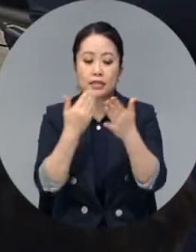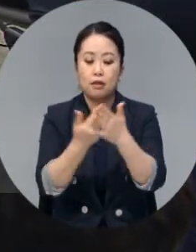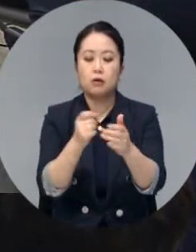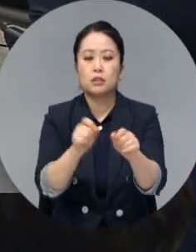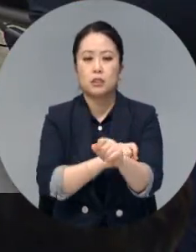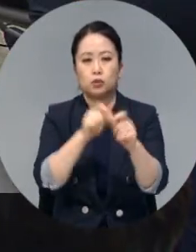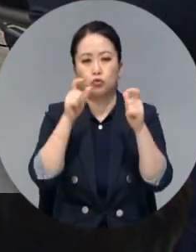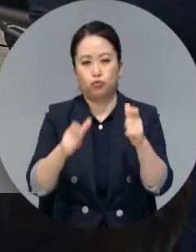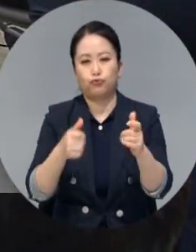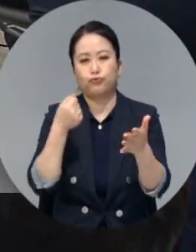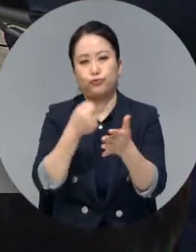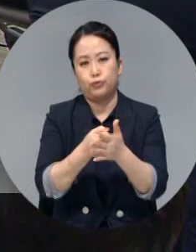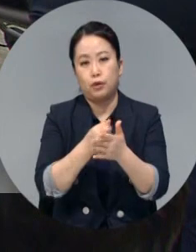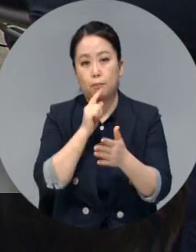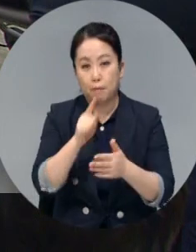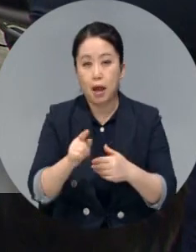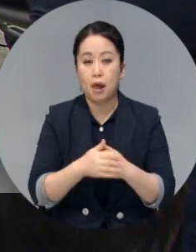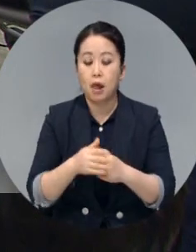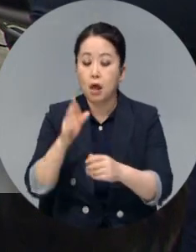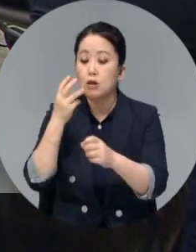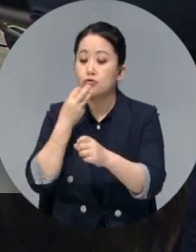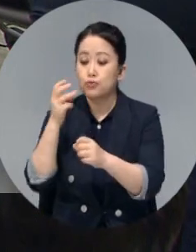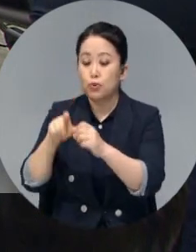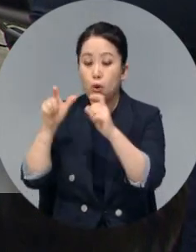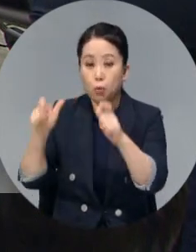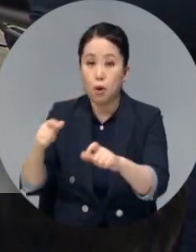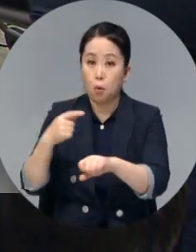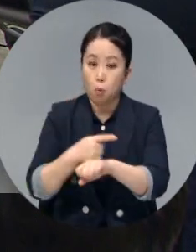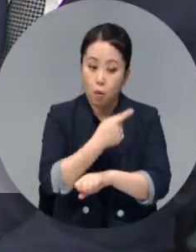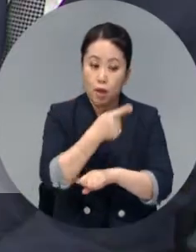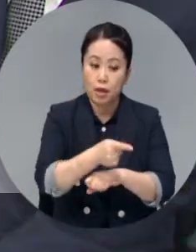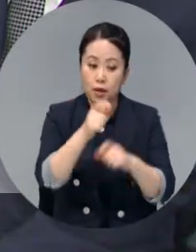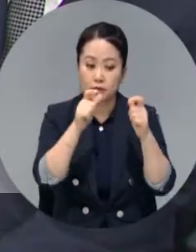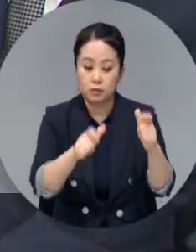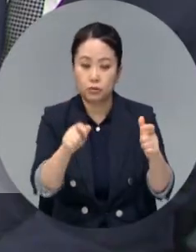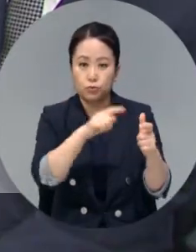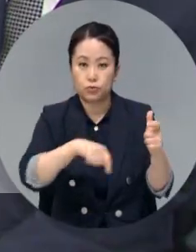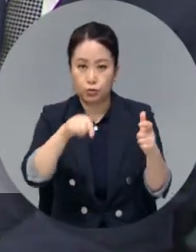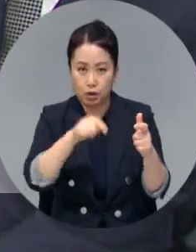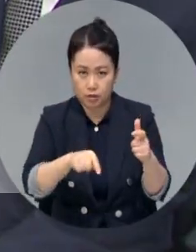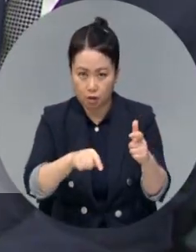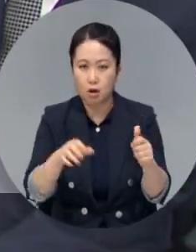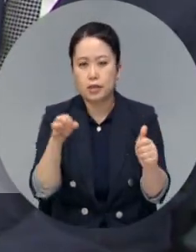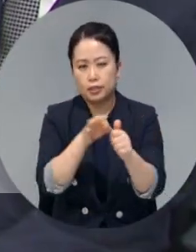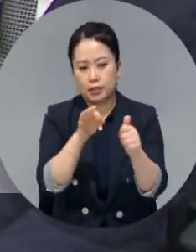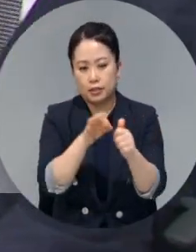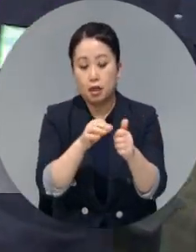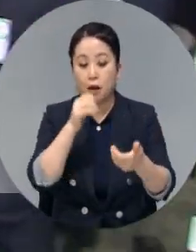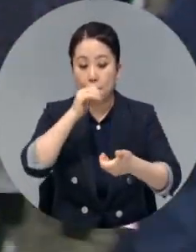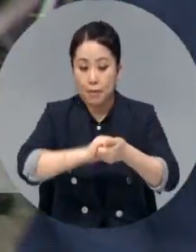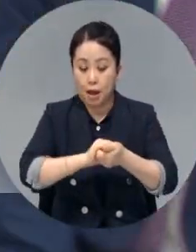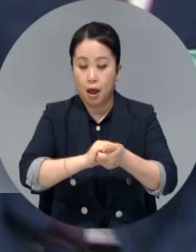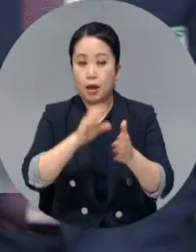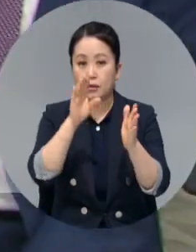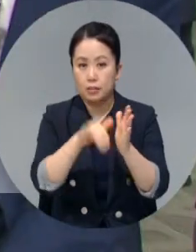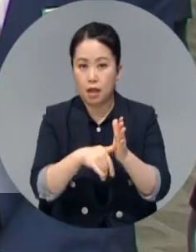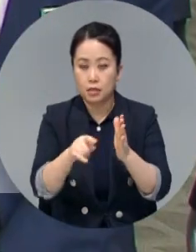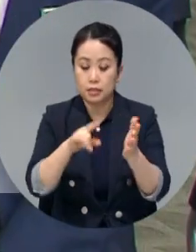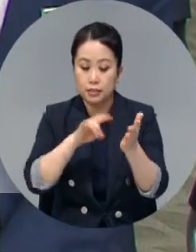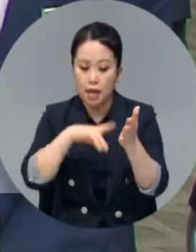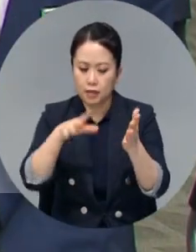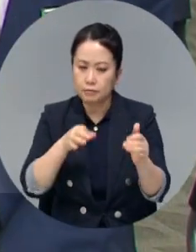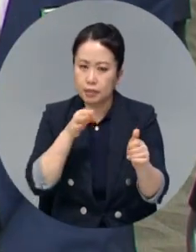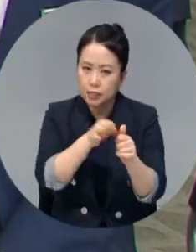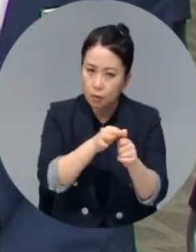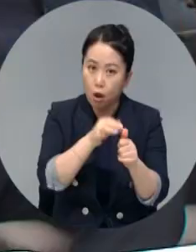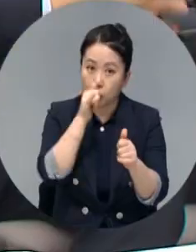기회발전특구는 비수도권 투자 촉진을 위해 지자체와 기업 간 협의에 따라 지정되는데 특구로 지정될 경우 세제 지원과